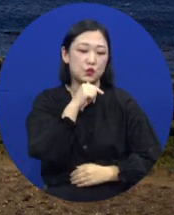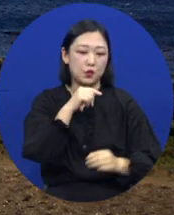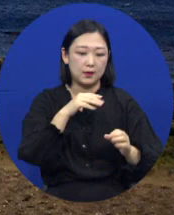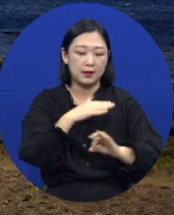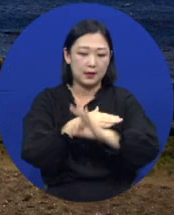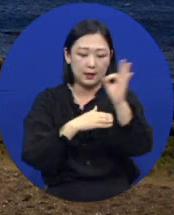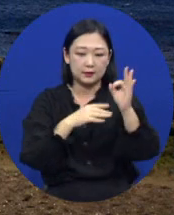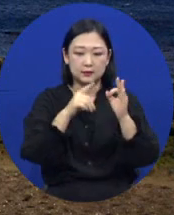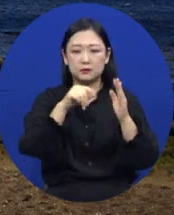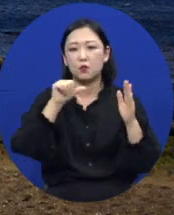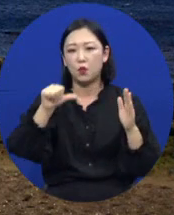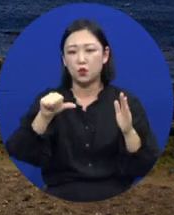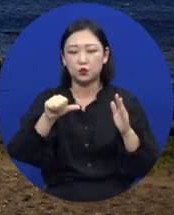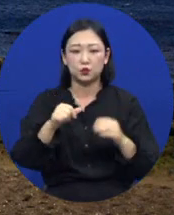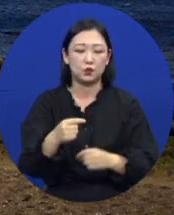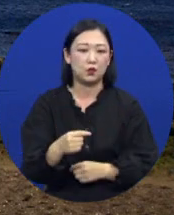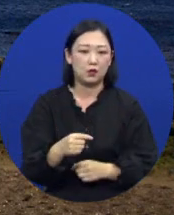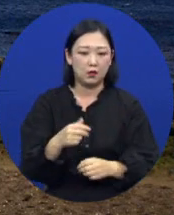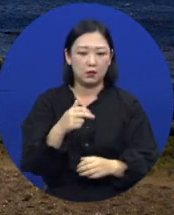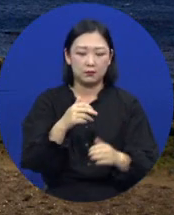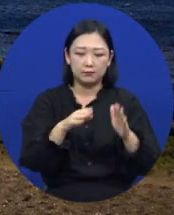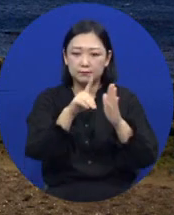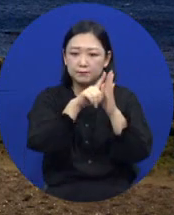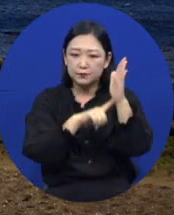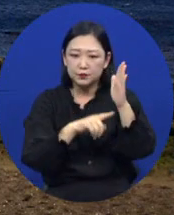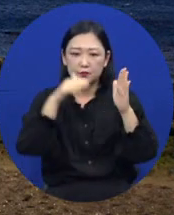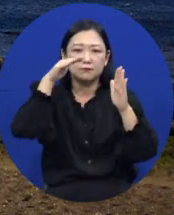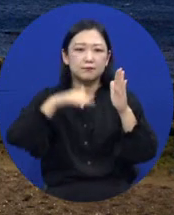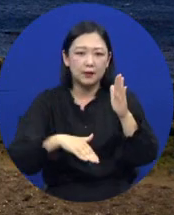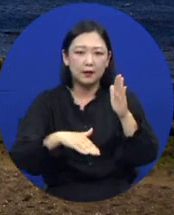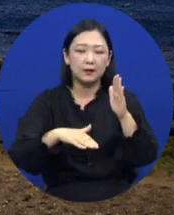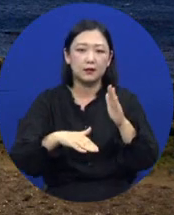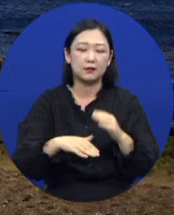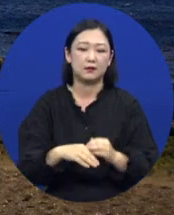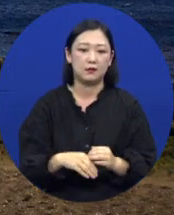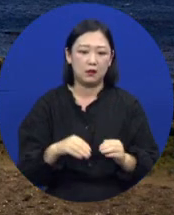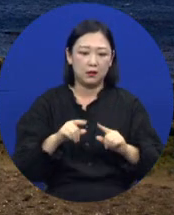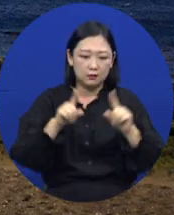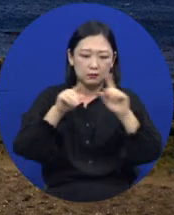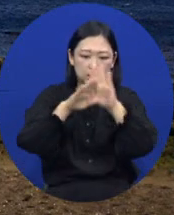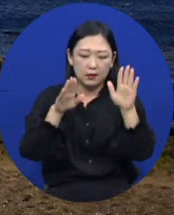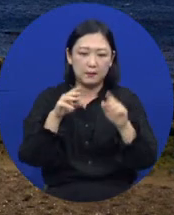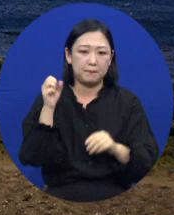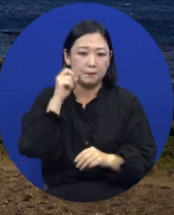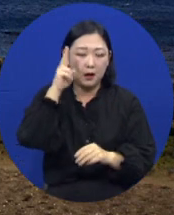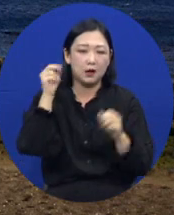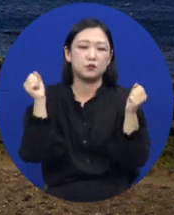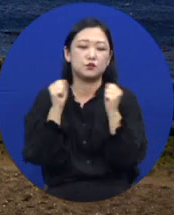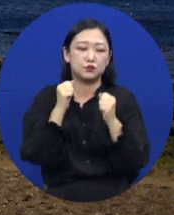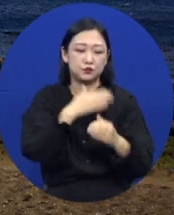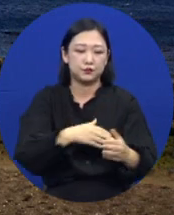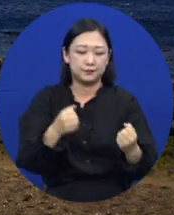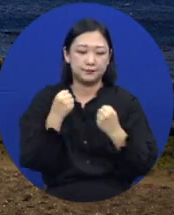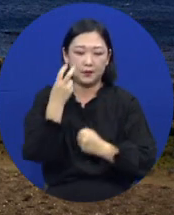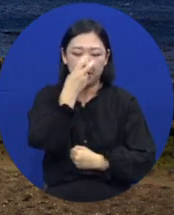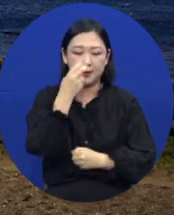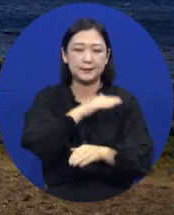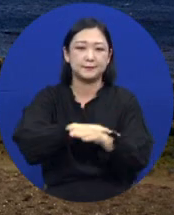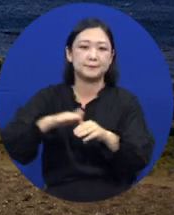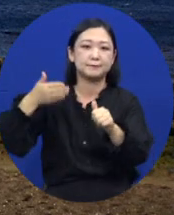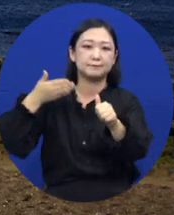최저기온이 5도 로 전날보다 키우니 큰 폭으로 떨어지게 되는데요 날이 급격히 추워지는 만큼 건강과 니 잘 해 주시기